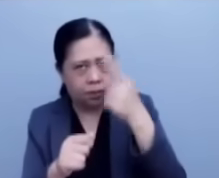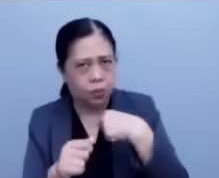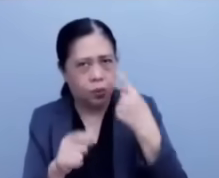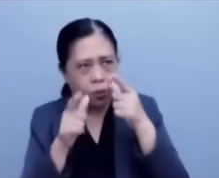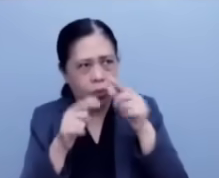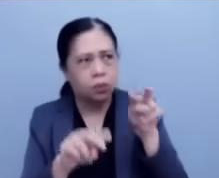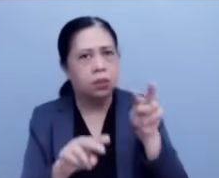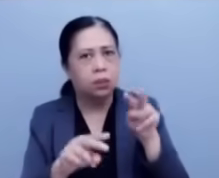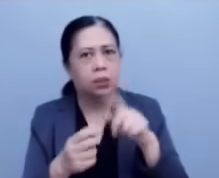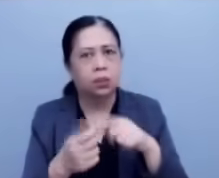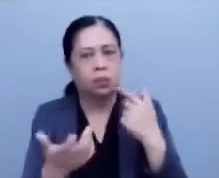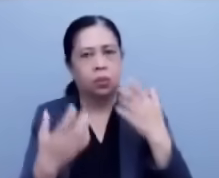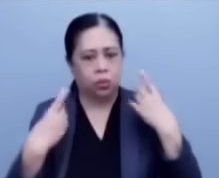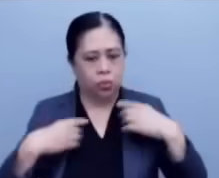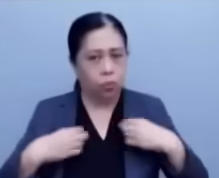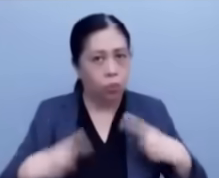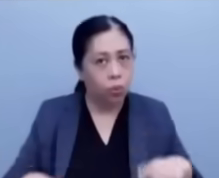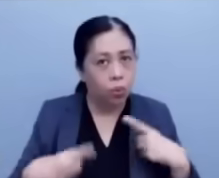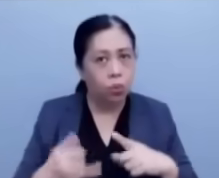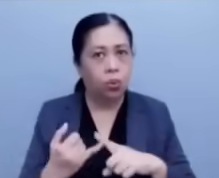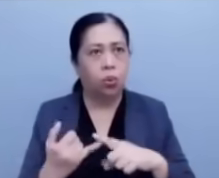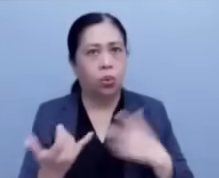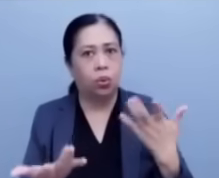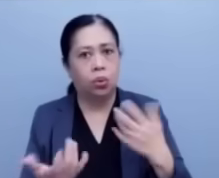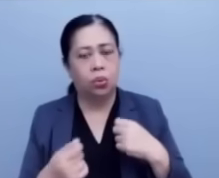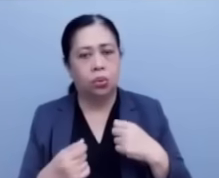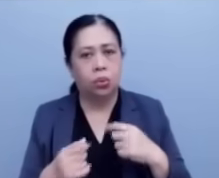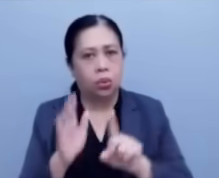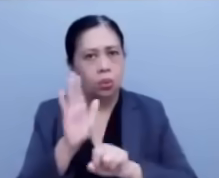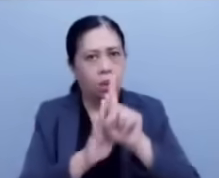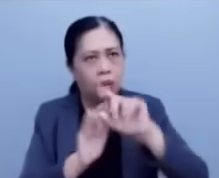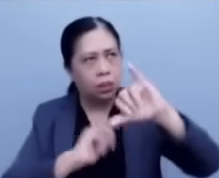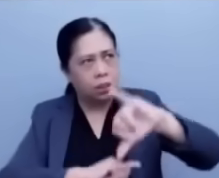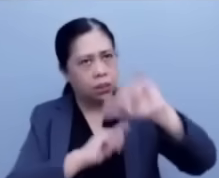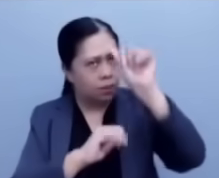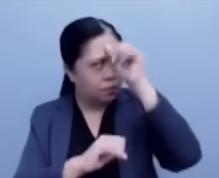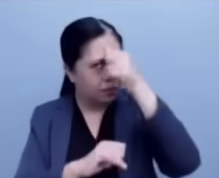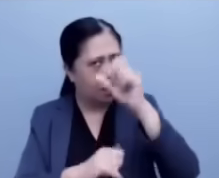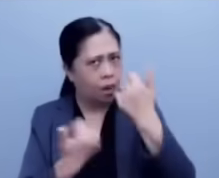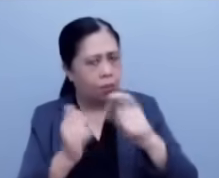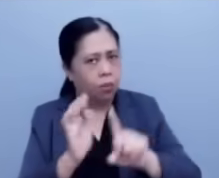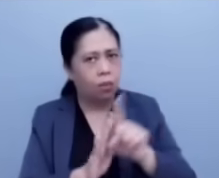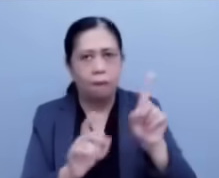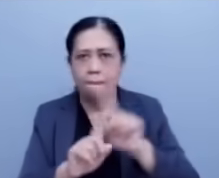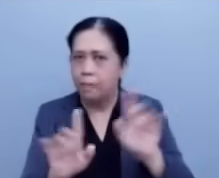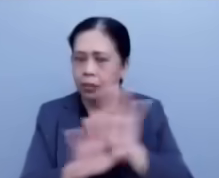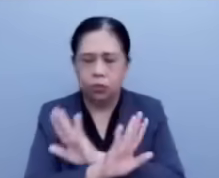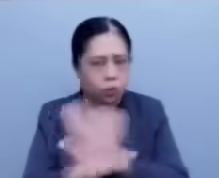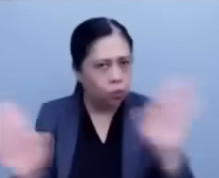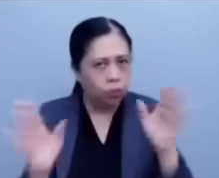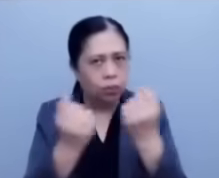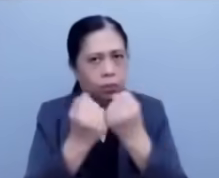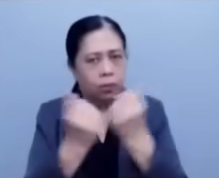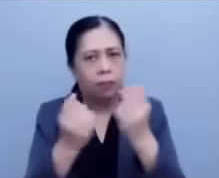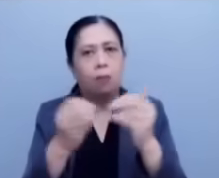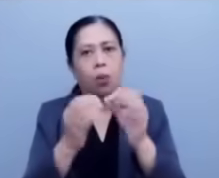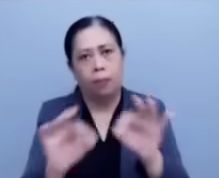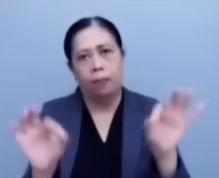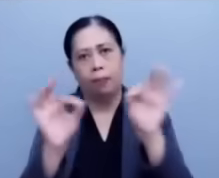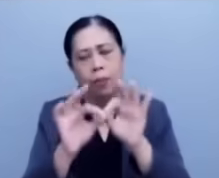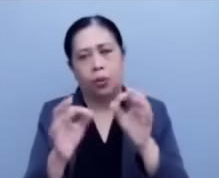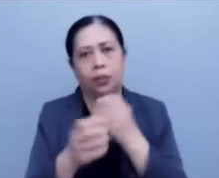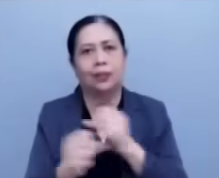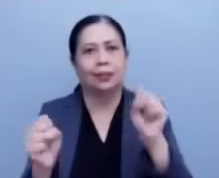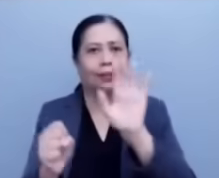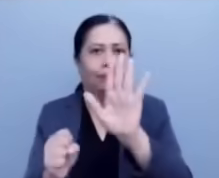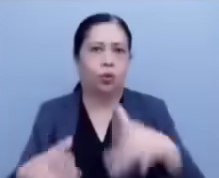nyo po yung mga suot, yung mga height, kung matatandaan po natin. Pero huwag po tayong lumaban dahil mas importante po na maisalba po natin yung